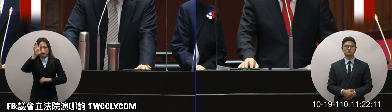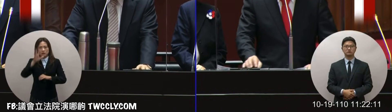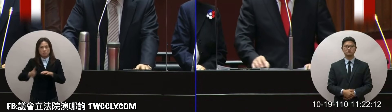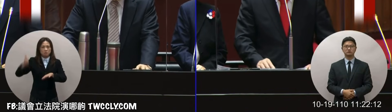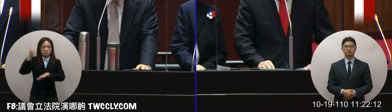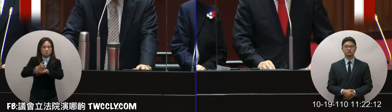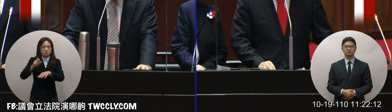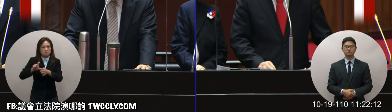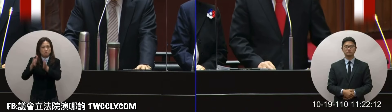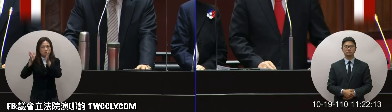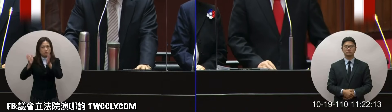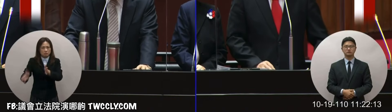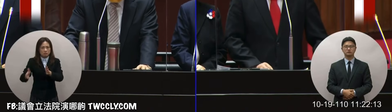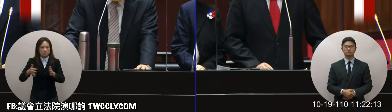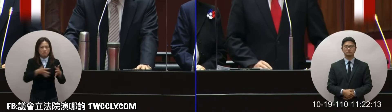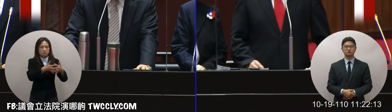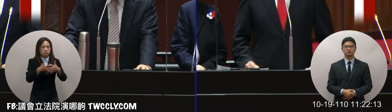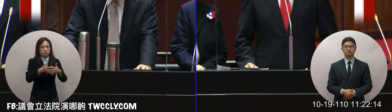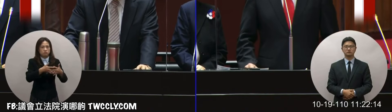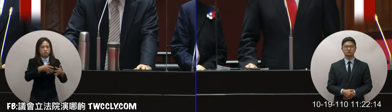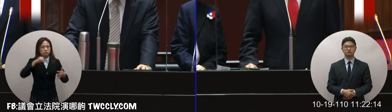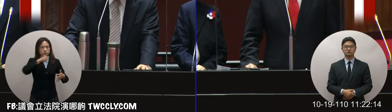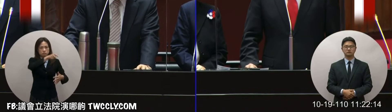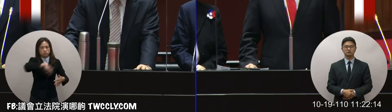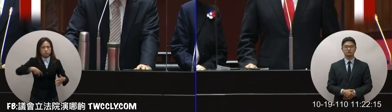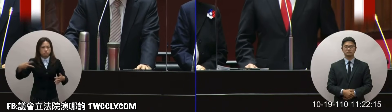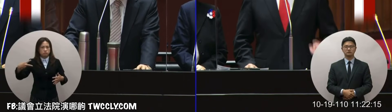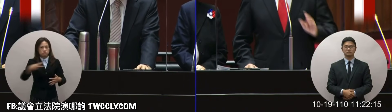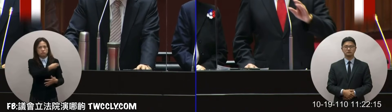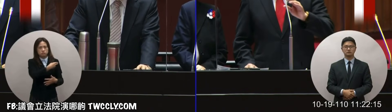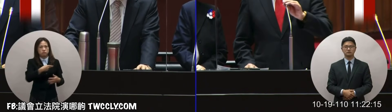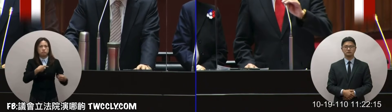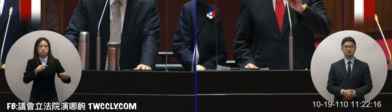断了彼此之间国与国的关系。